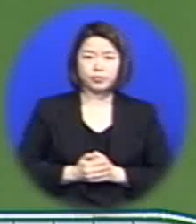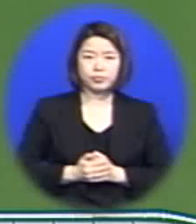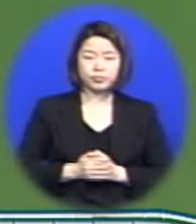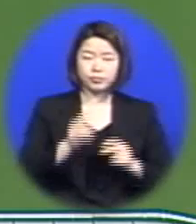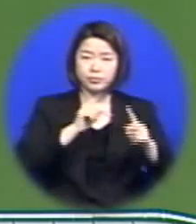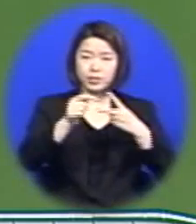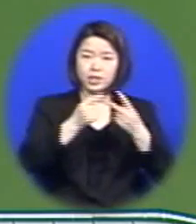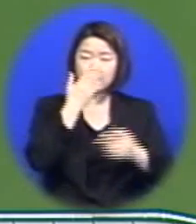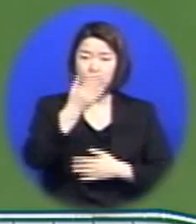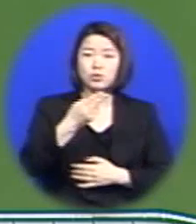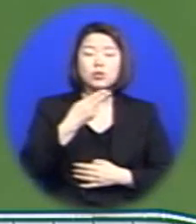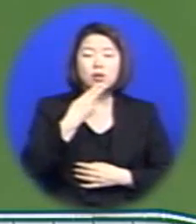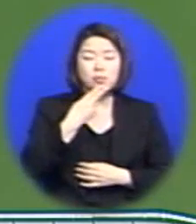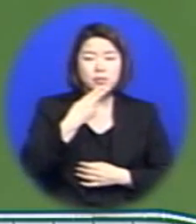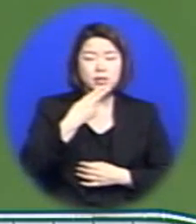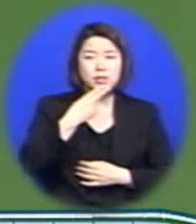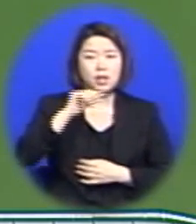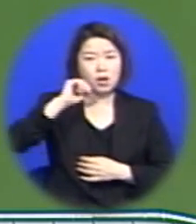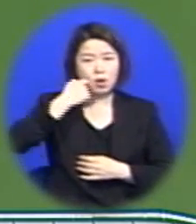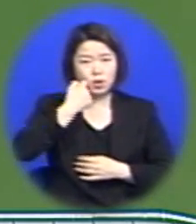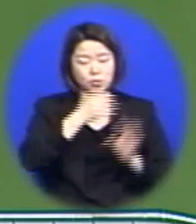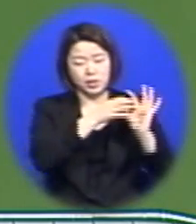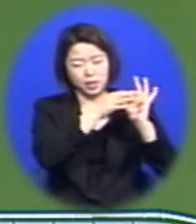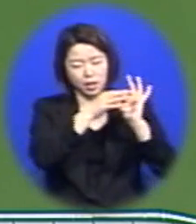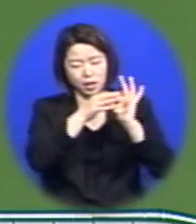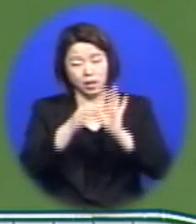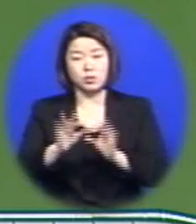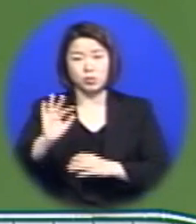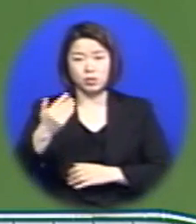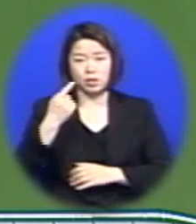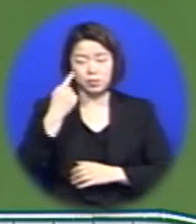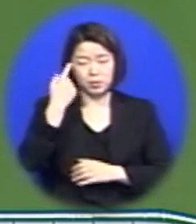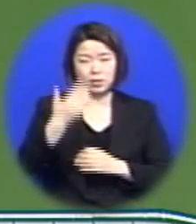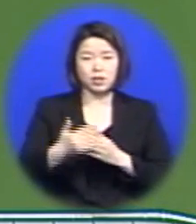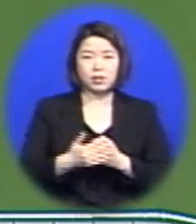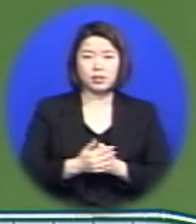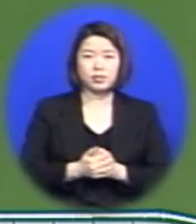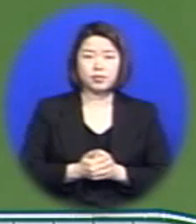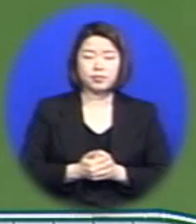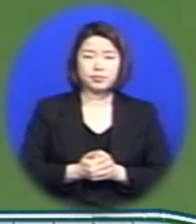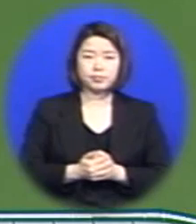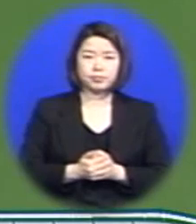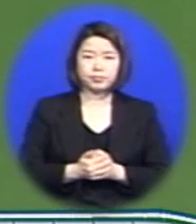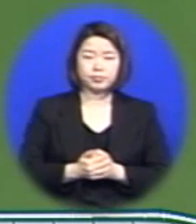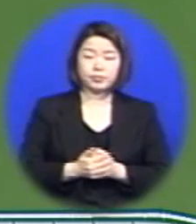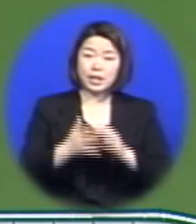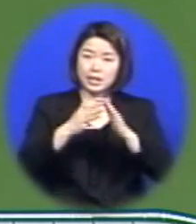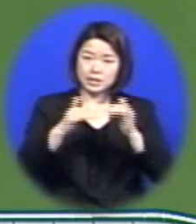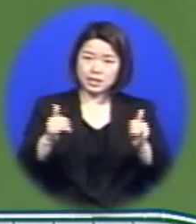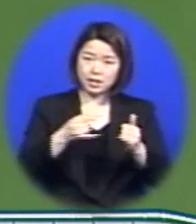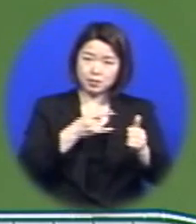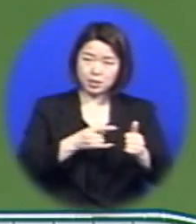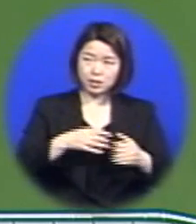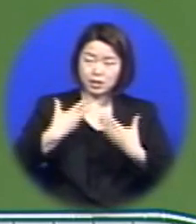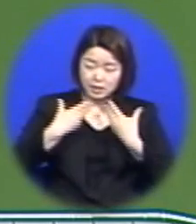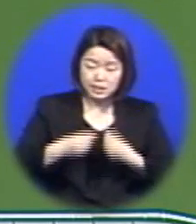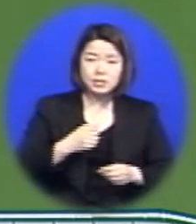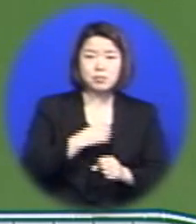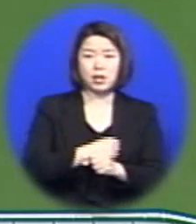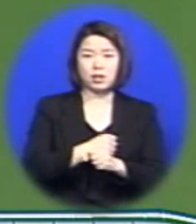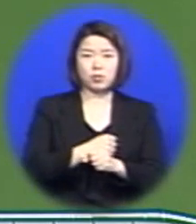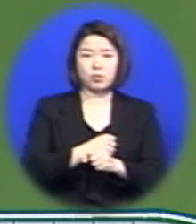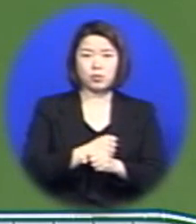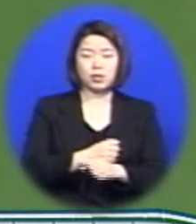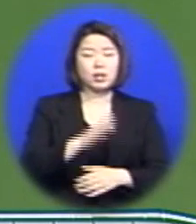이해할 수 없는 어려움의 연속이 계속 됩니다 사람에게 실망하고